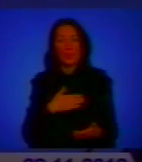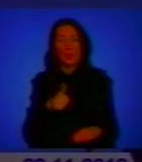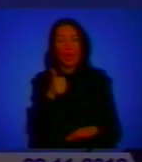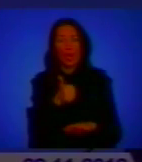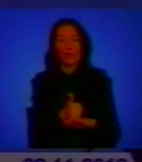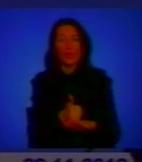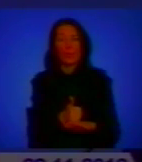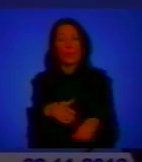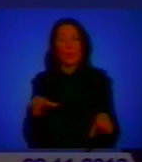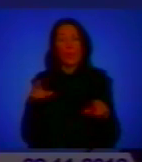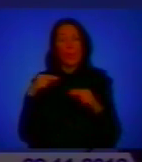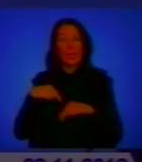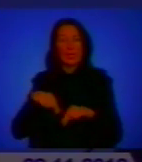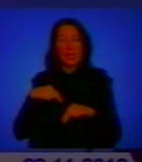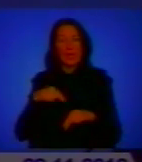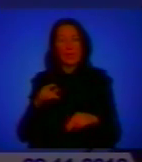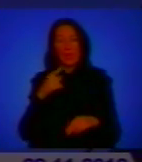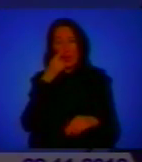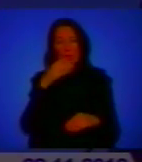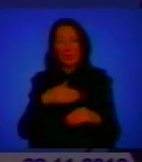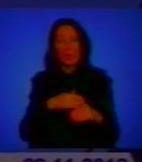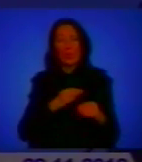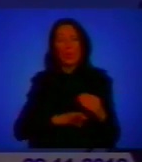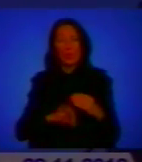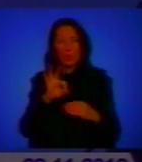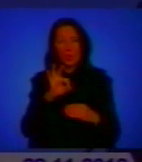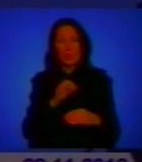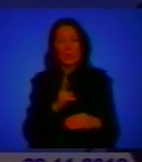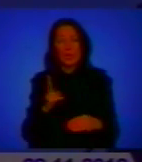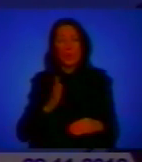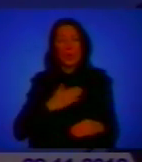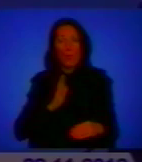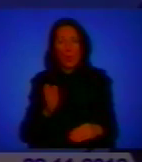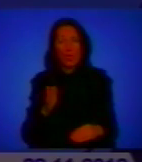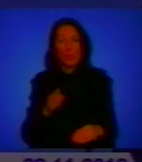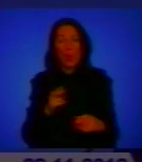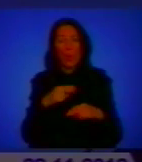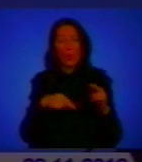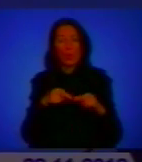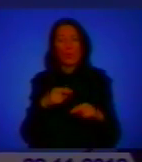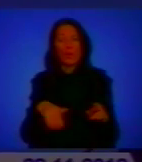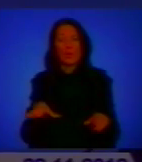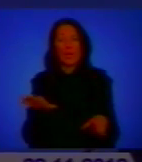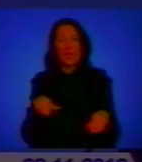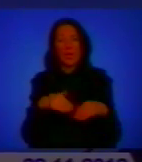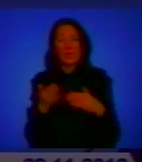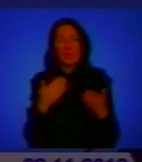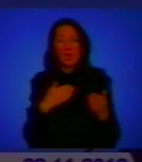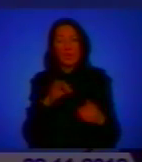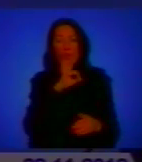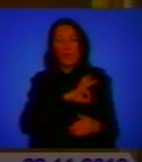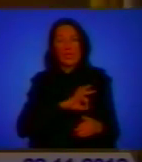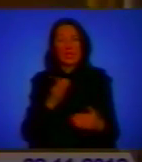головним партнером на Близькому Сході, з яким ми будемо будувати взаємовигідні